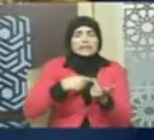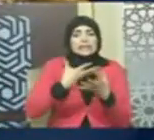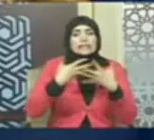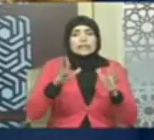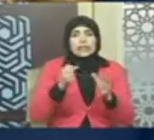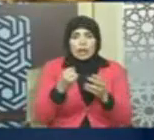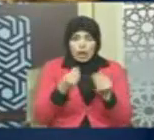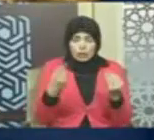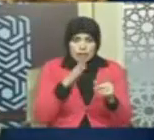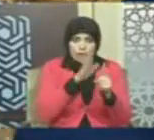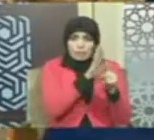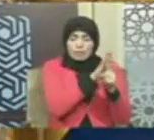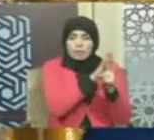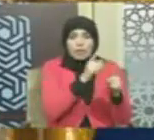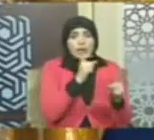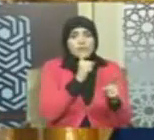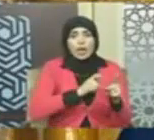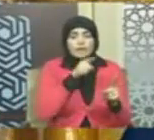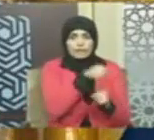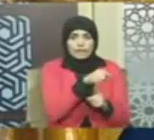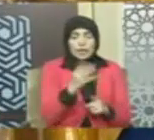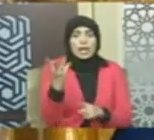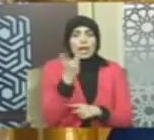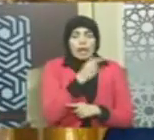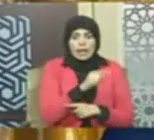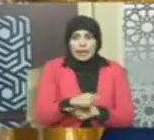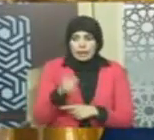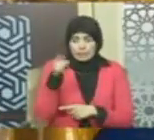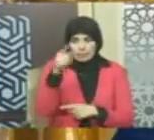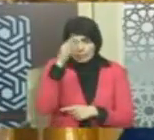به، وكم أخفت قويا،